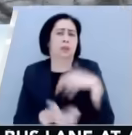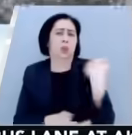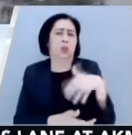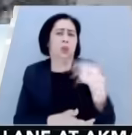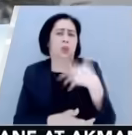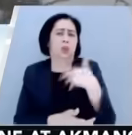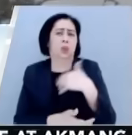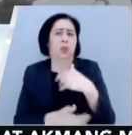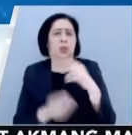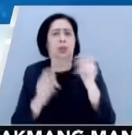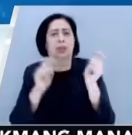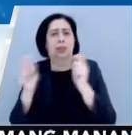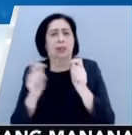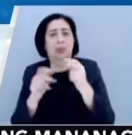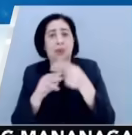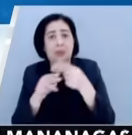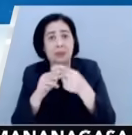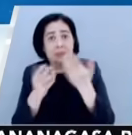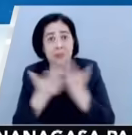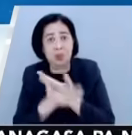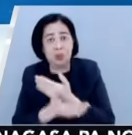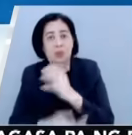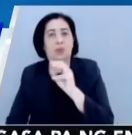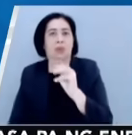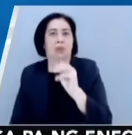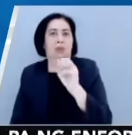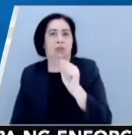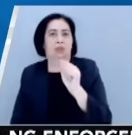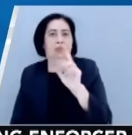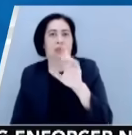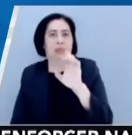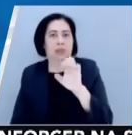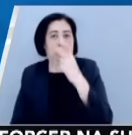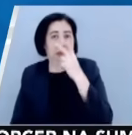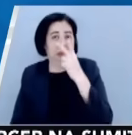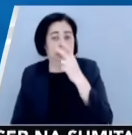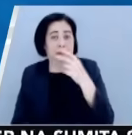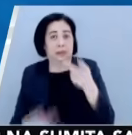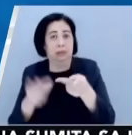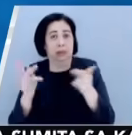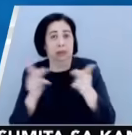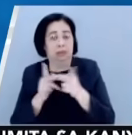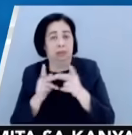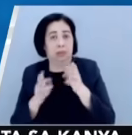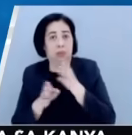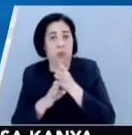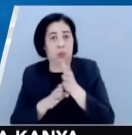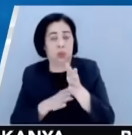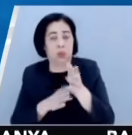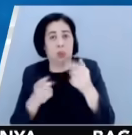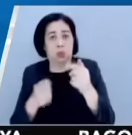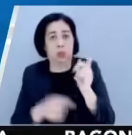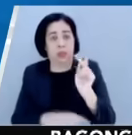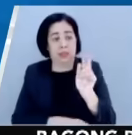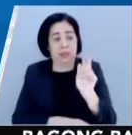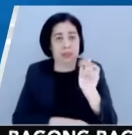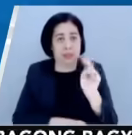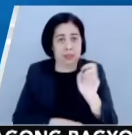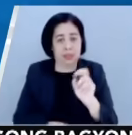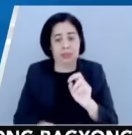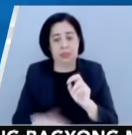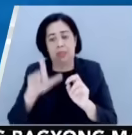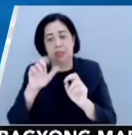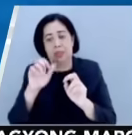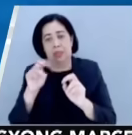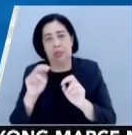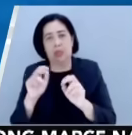storm ng si Marce. Kung ikukumpara ang track ng bagyong Marce sa naging pagkilos ng bagyong Christine at bagyong Leon, extreme northern o